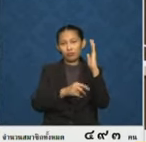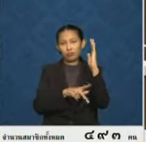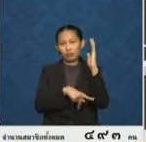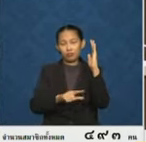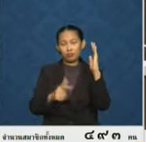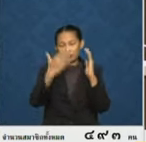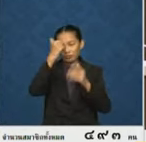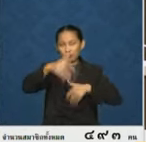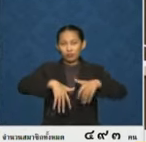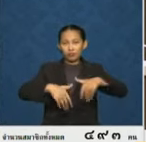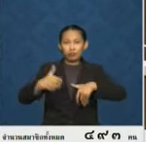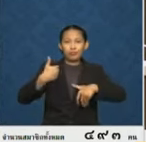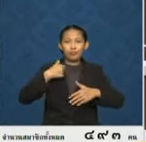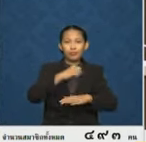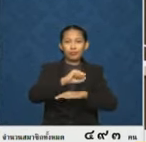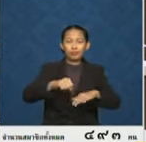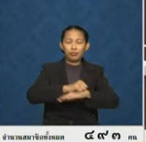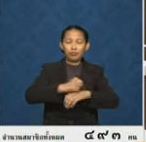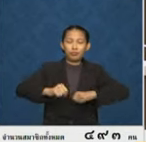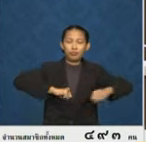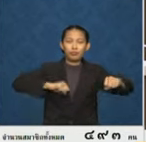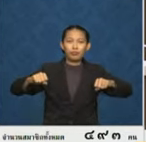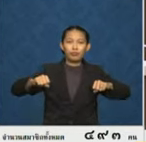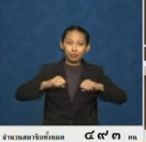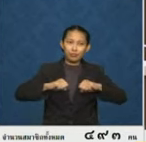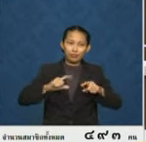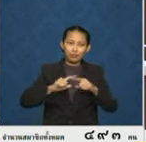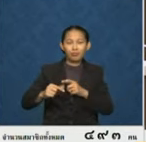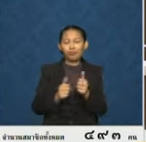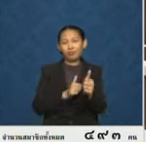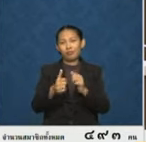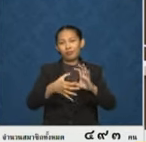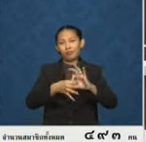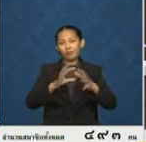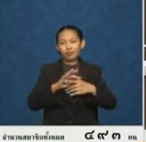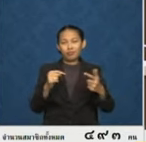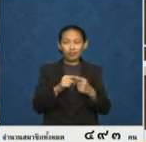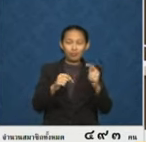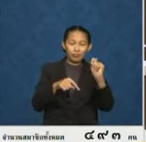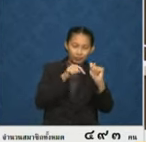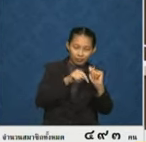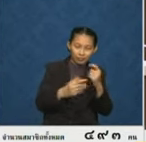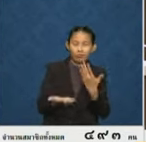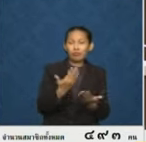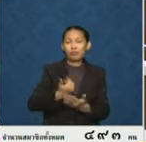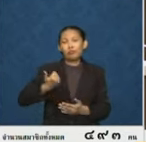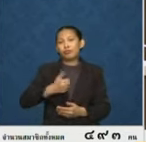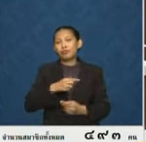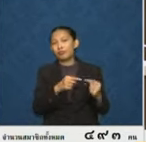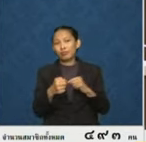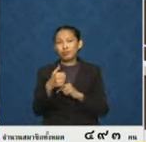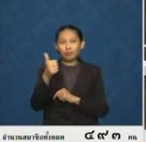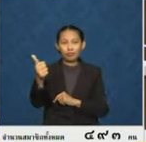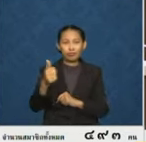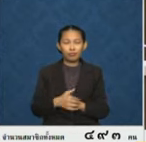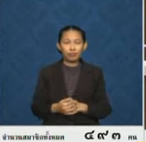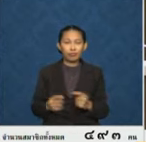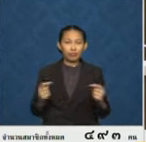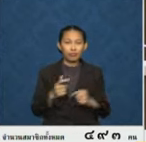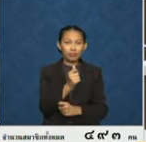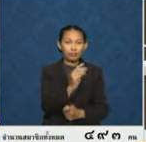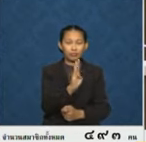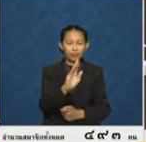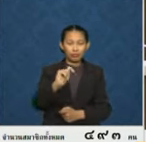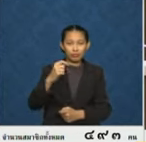พี่น้องประชาชนมีสสถานที่ออกกำลังกายและจัดการแข่งขันกีฬาในระดับตำบลและระดับอื่นๆต่อไปได้ครับโดยทางอปต